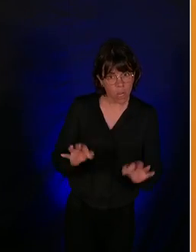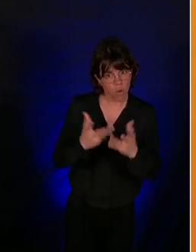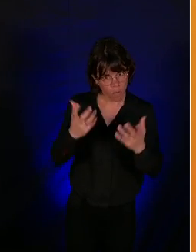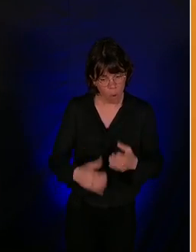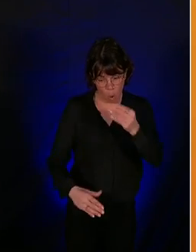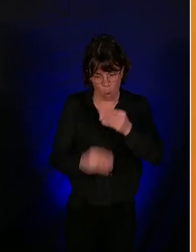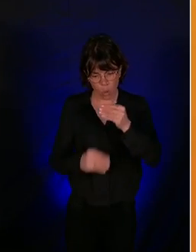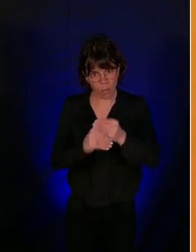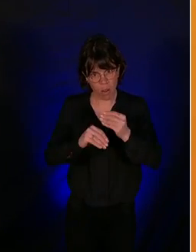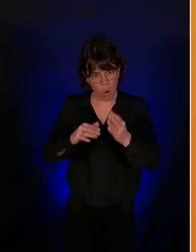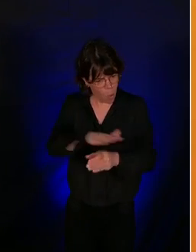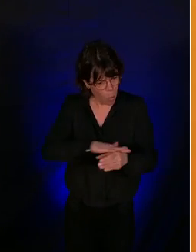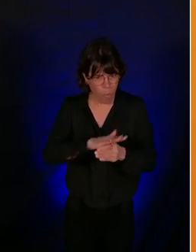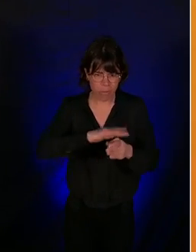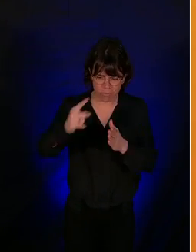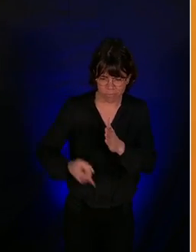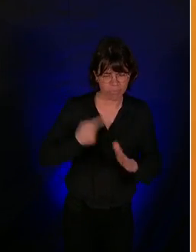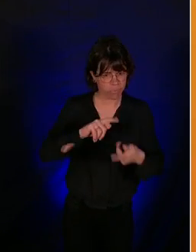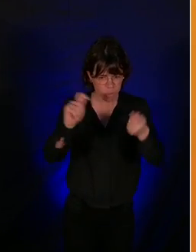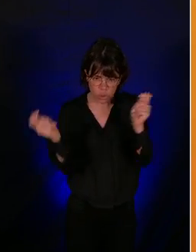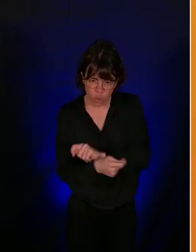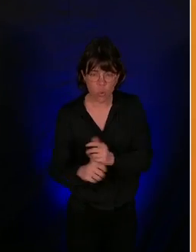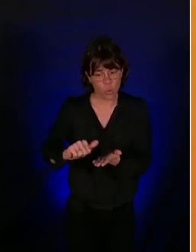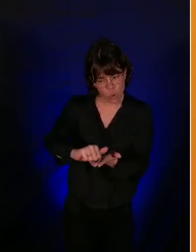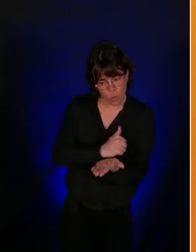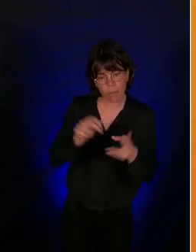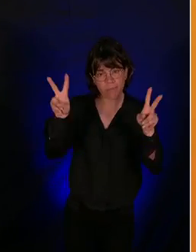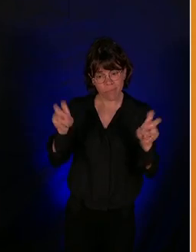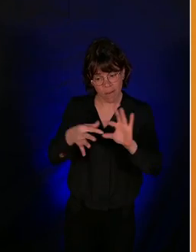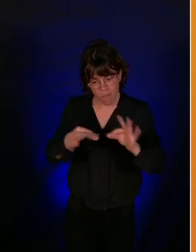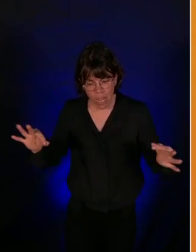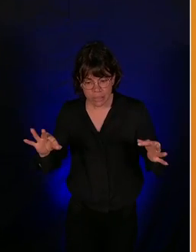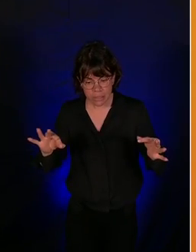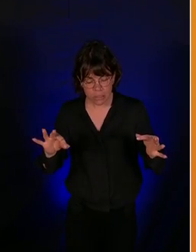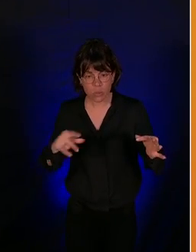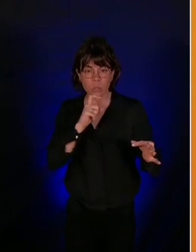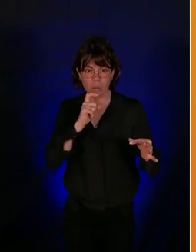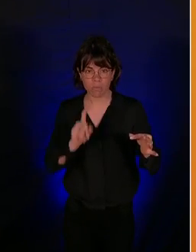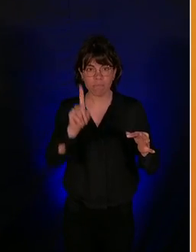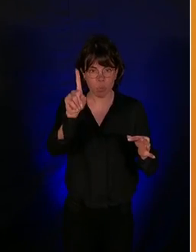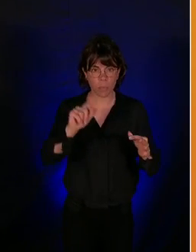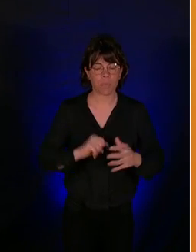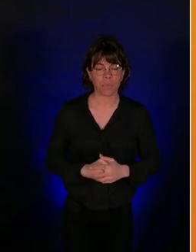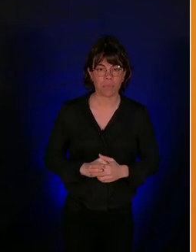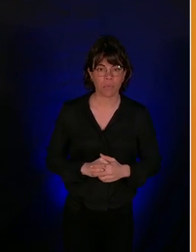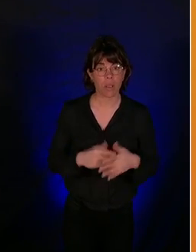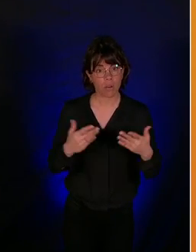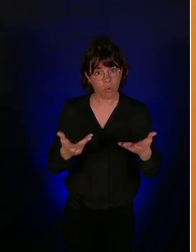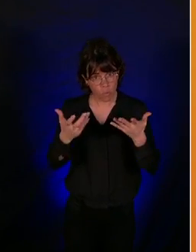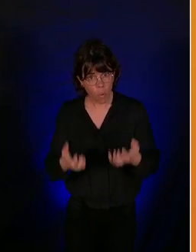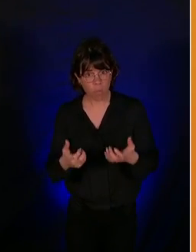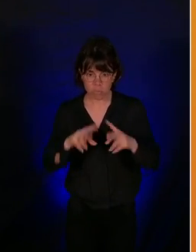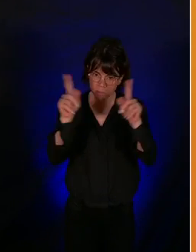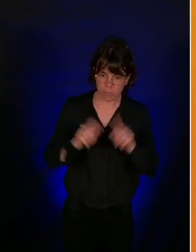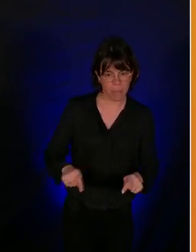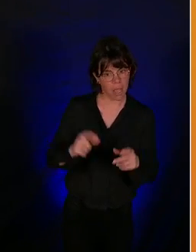intégralement repris comme à sorigine du texte en supprimant la phrase cité plus haut je demande également pour respecter le débat et de